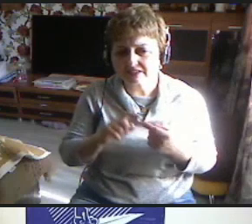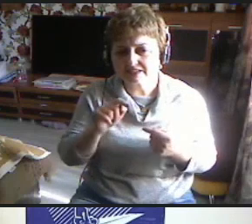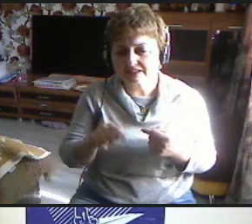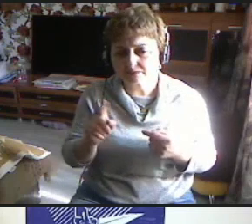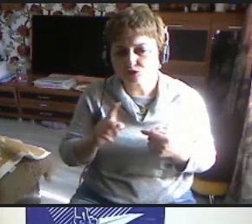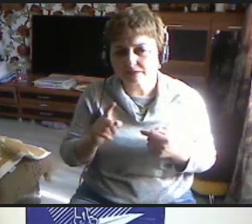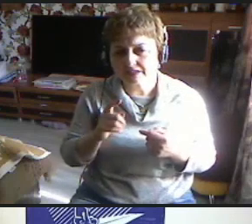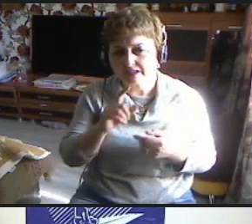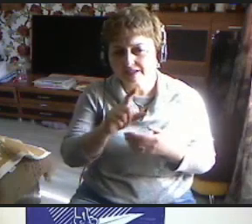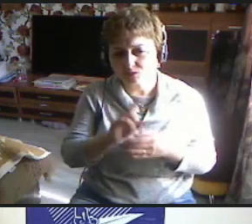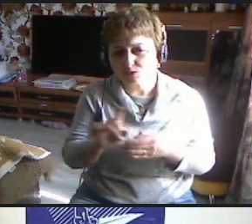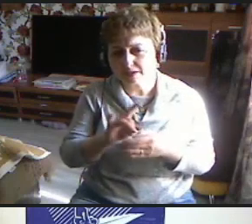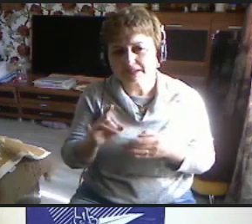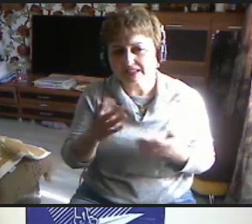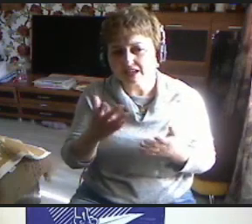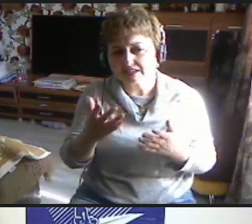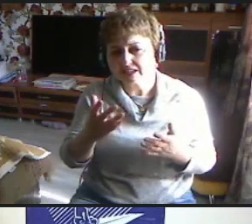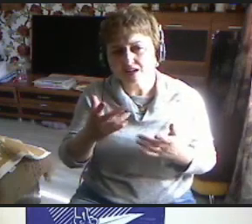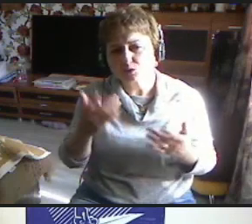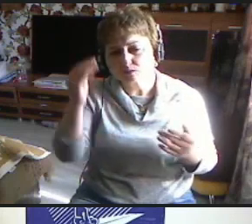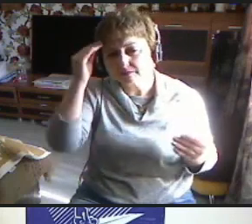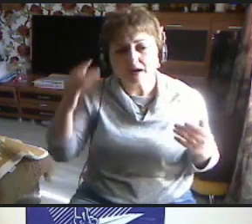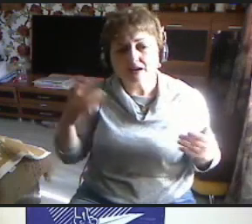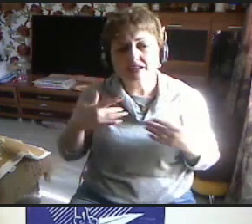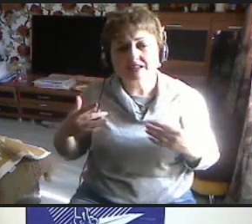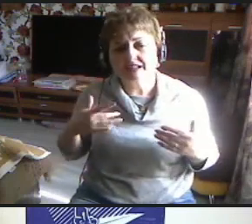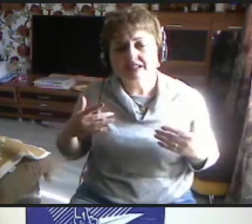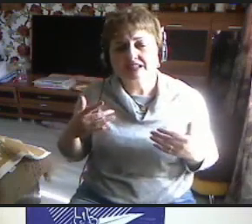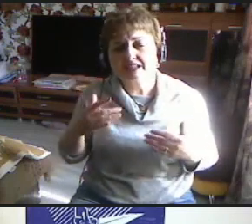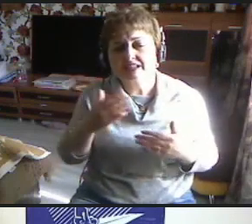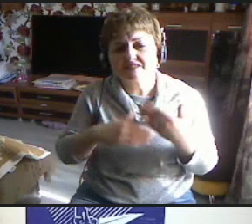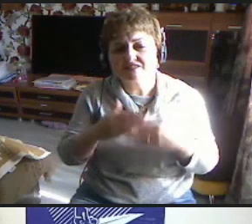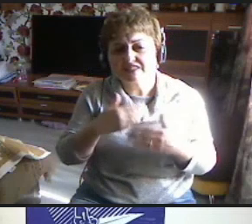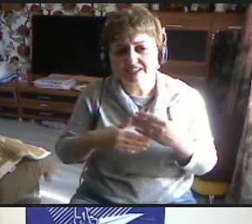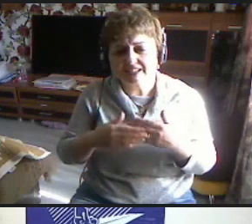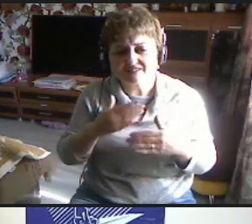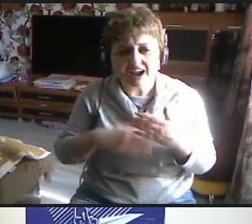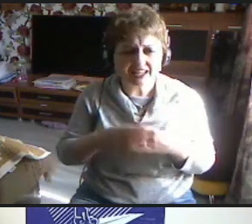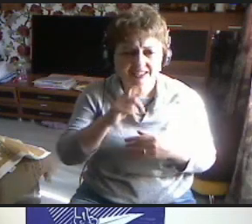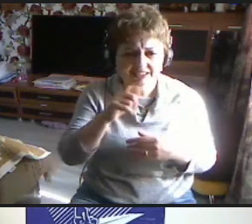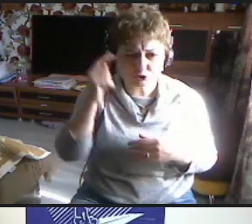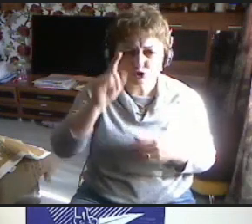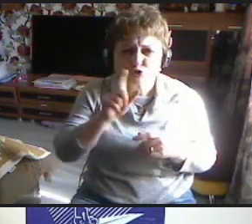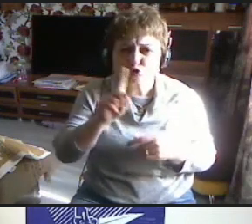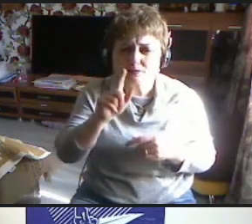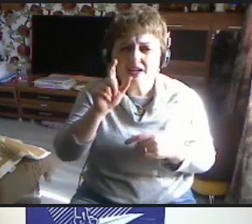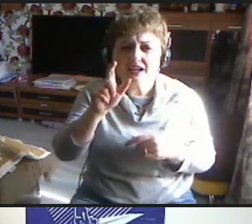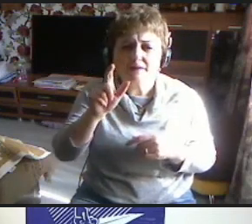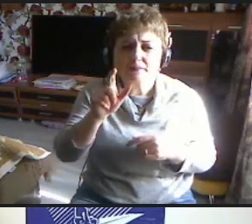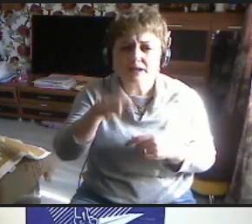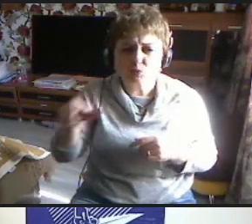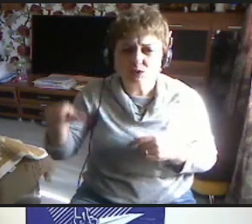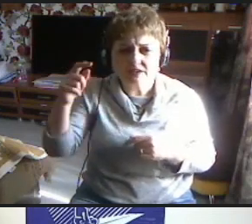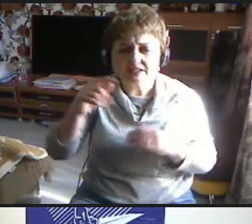ли, разных видов инвалидности, именно для того, чтобы дети лучше поняли и узнали. Ну, как бы